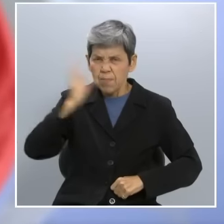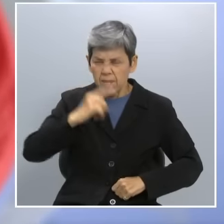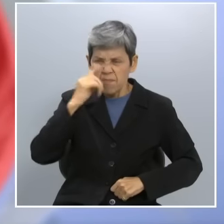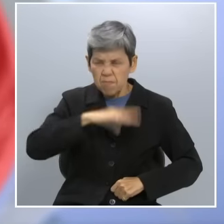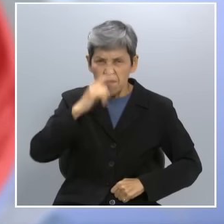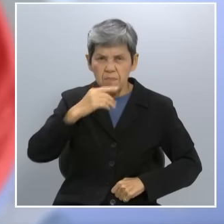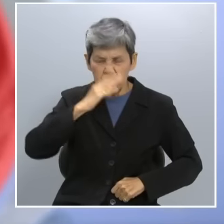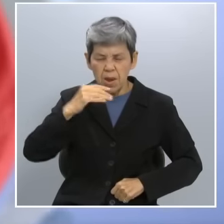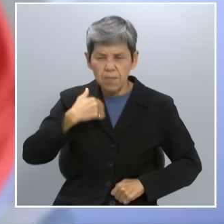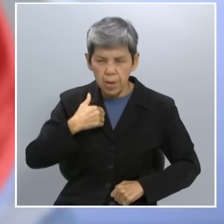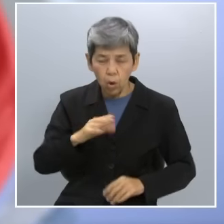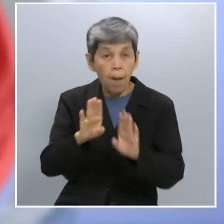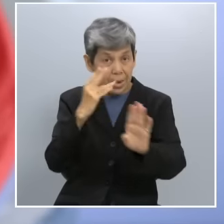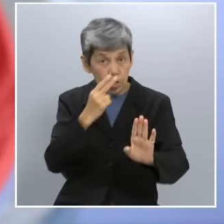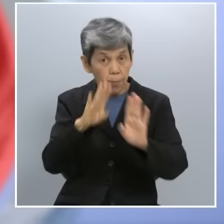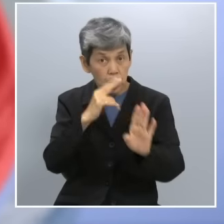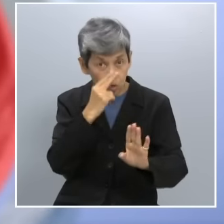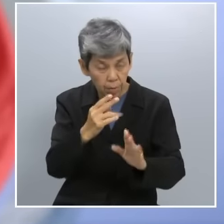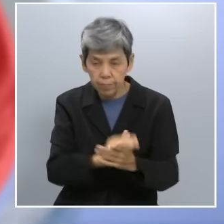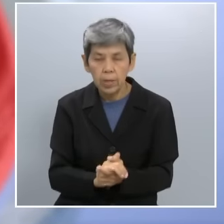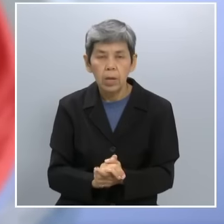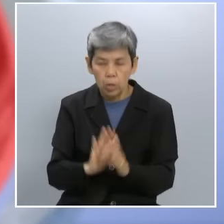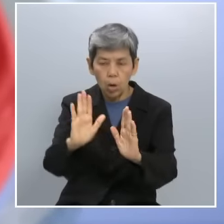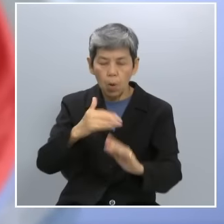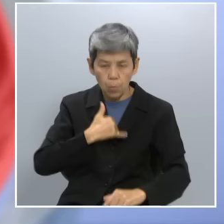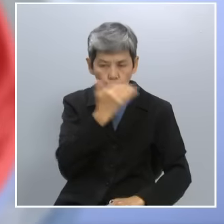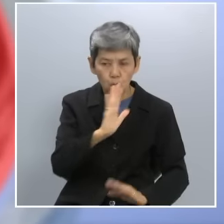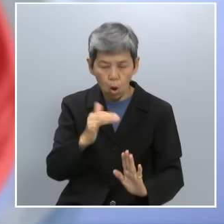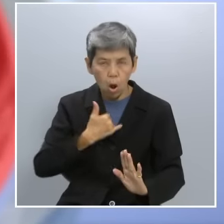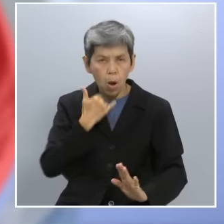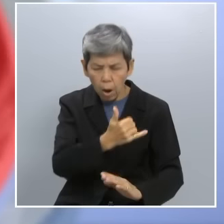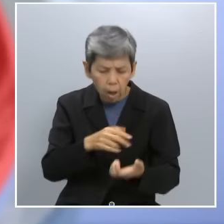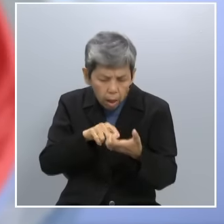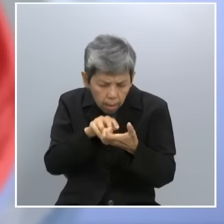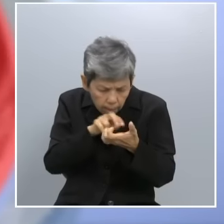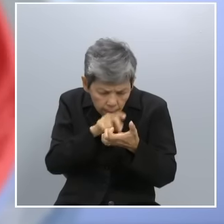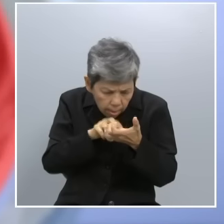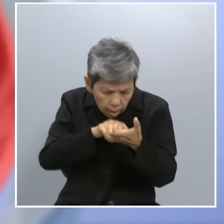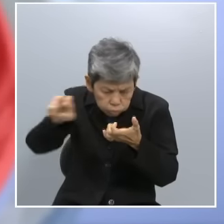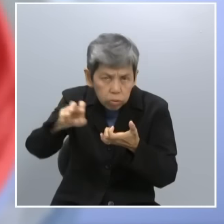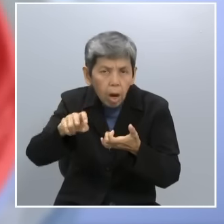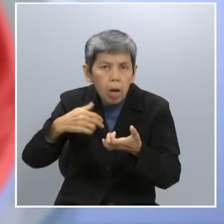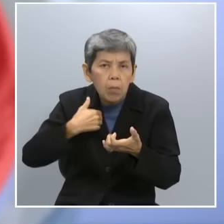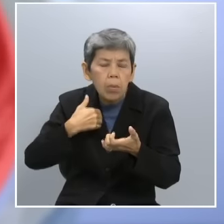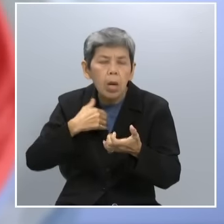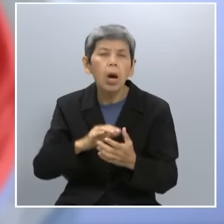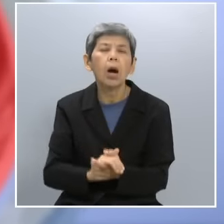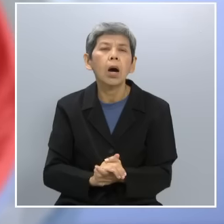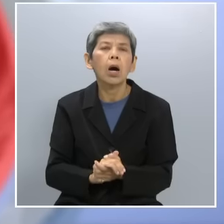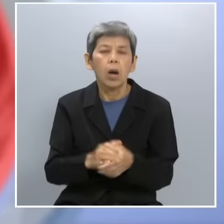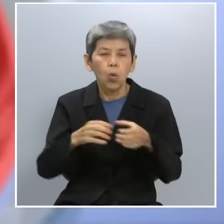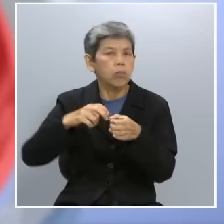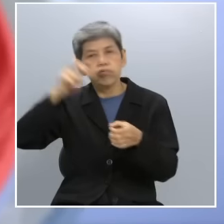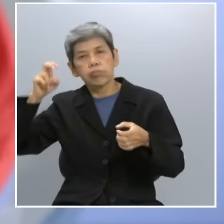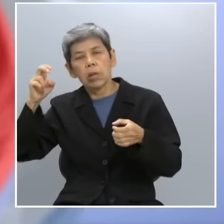ออกมาจากห้องเอ่อขอเปิดห้องหน่อยได้มั้ยเบอกเอ่อเดี๋ยวผมกลับไปครับอีก 2-3วันมันเอารายคนตายตอบกลับมาอืแล้วก็ออกจากกลุ่ม